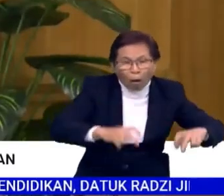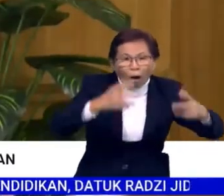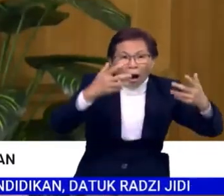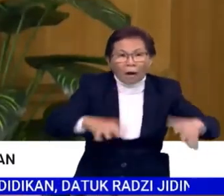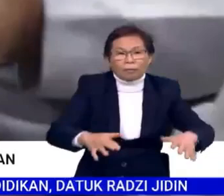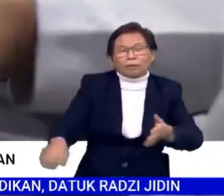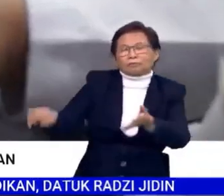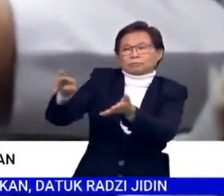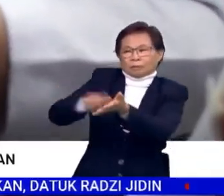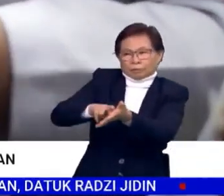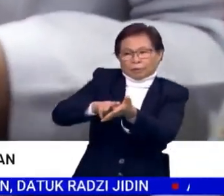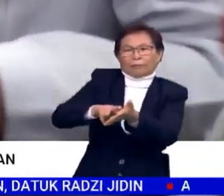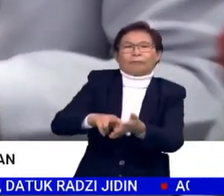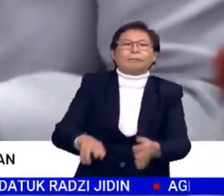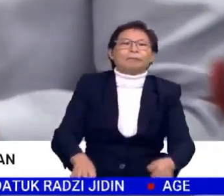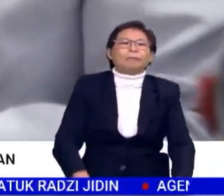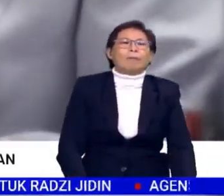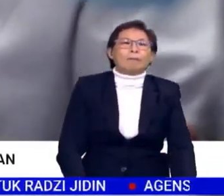ianya didaftarkan.